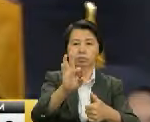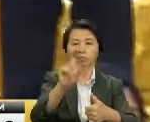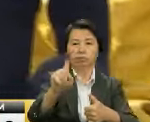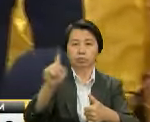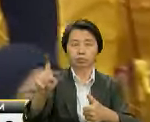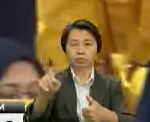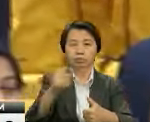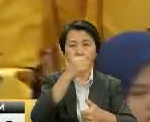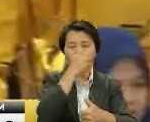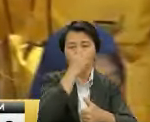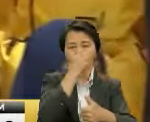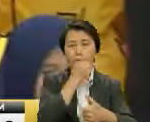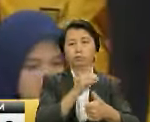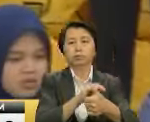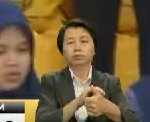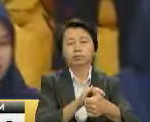18,911 undi.